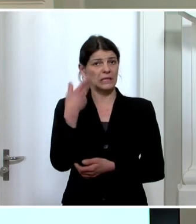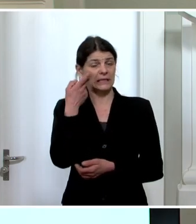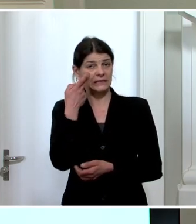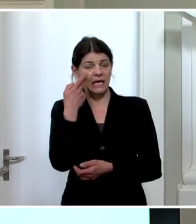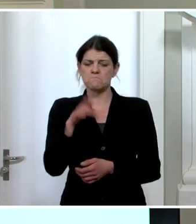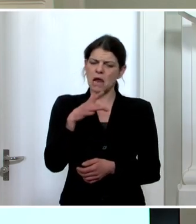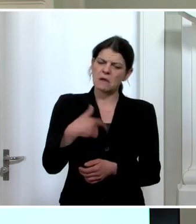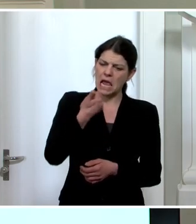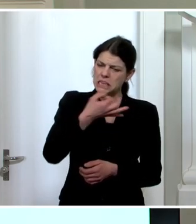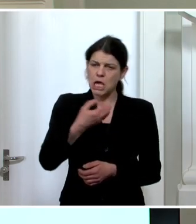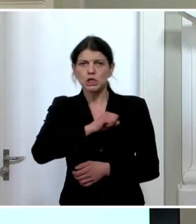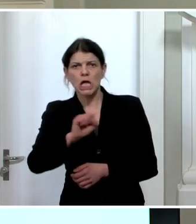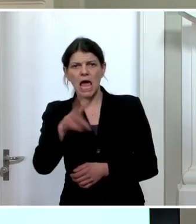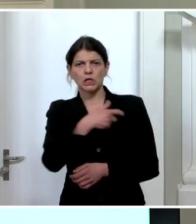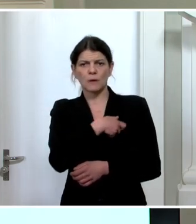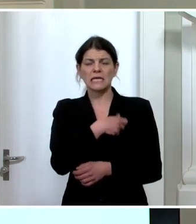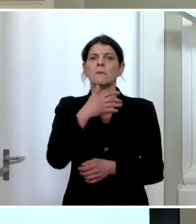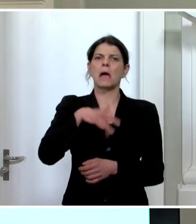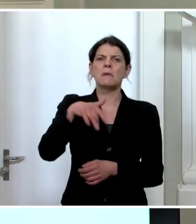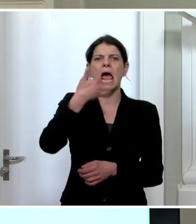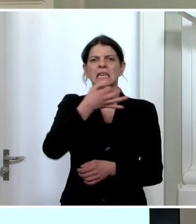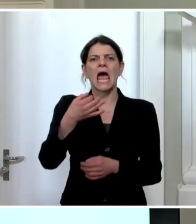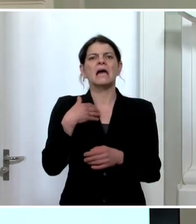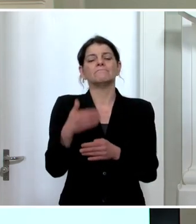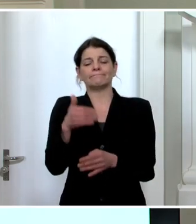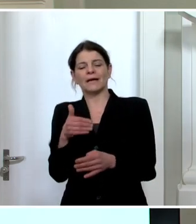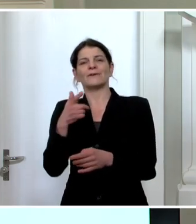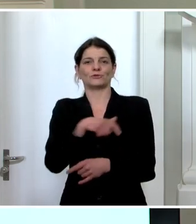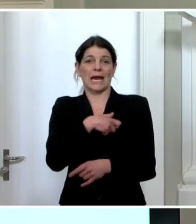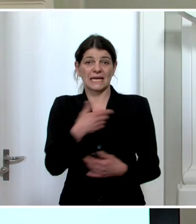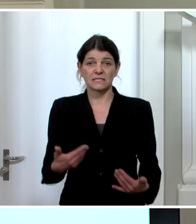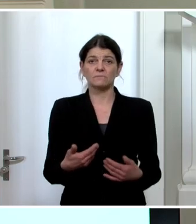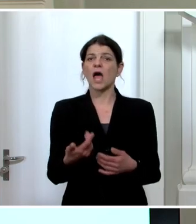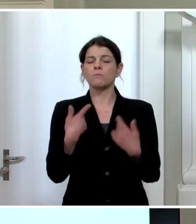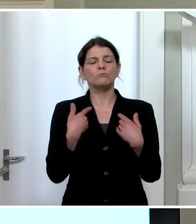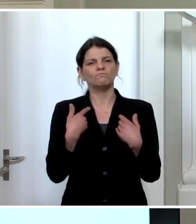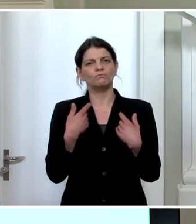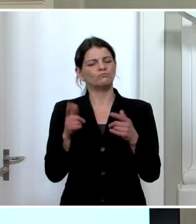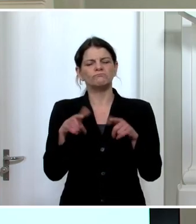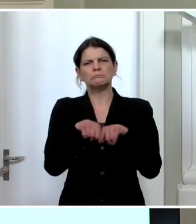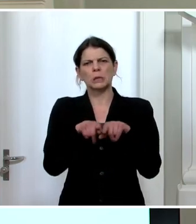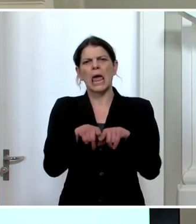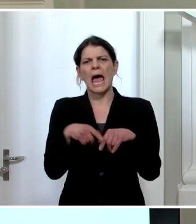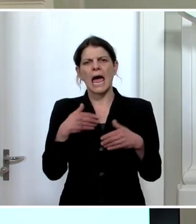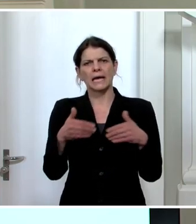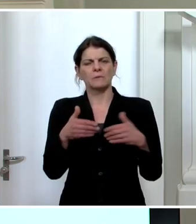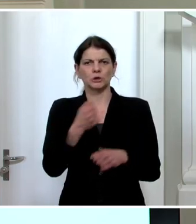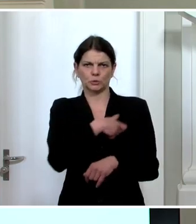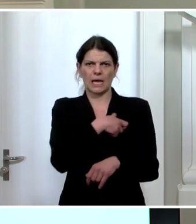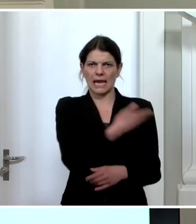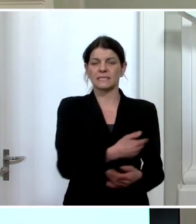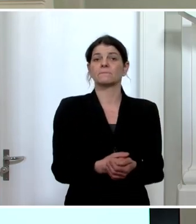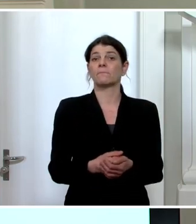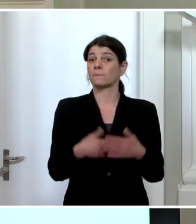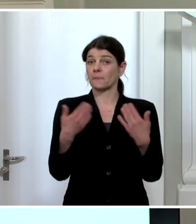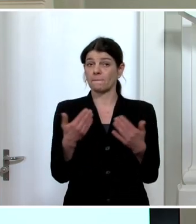Tag schneller als die Schweiz, manchmal waren wir einen Tag langsamer als die Schweiz, aber wir bewegen uns ungefähr im Gleichschritt mit der Schweiz.